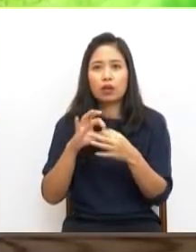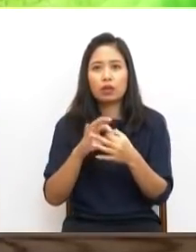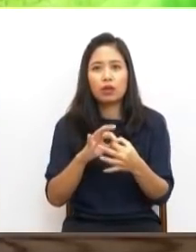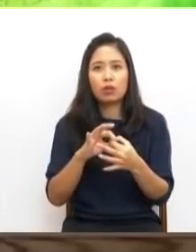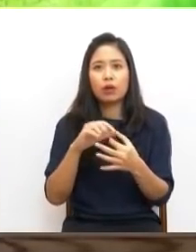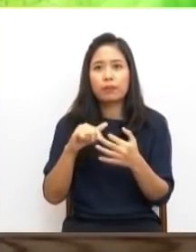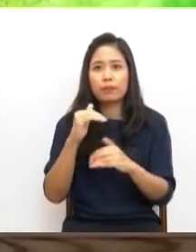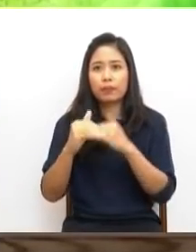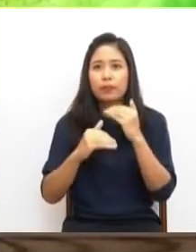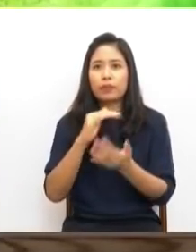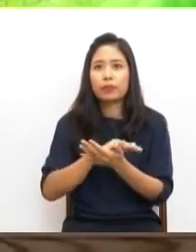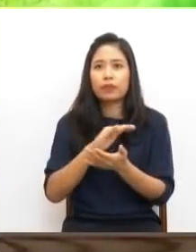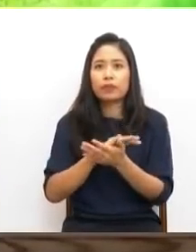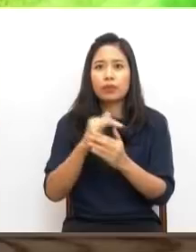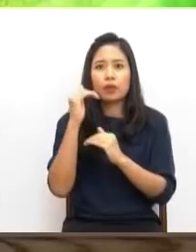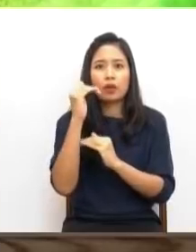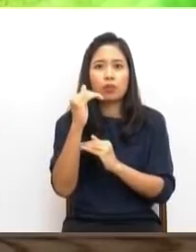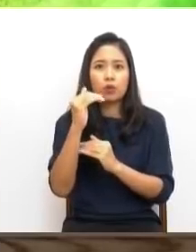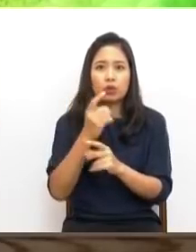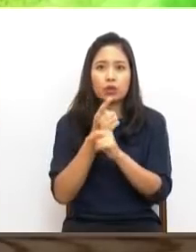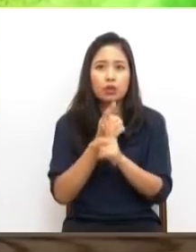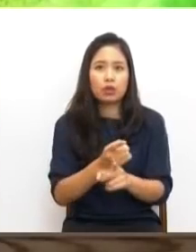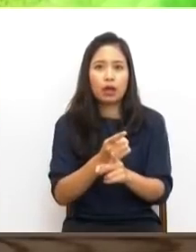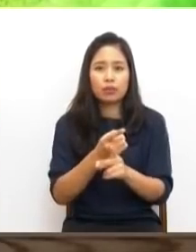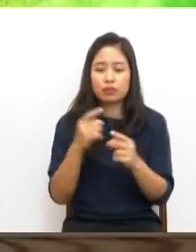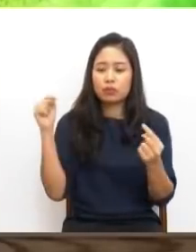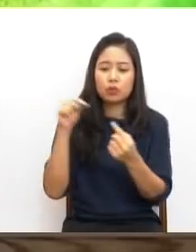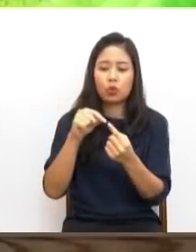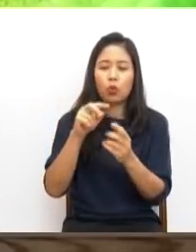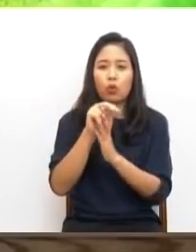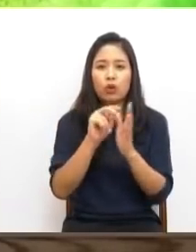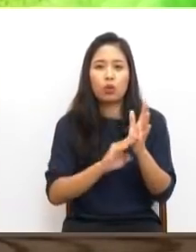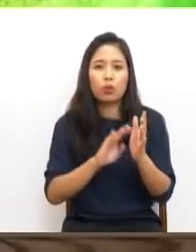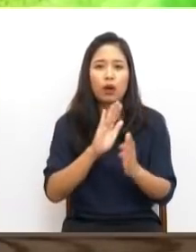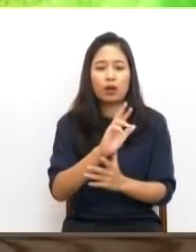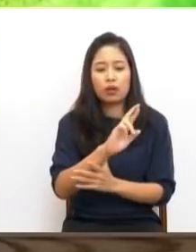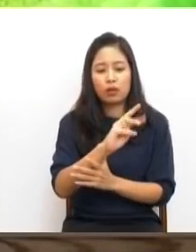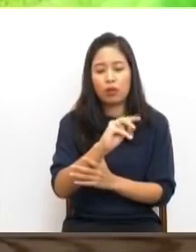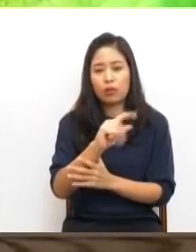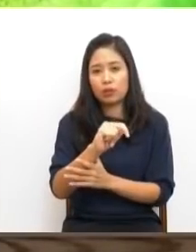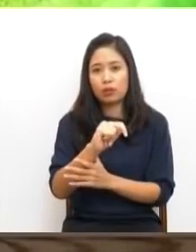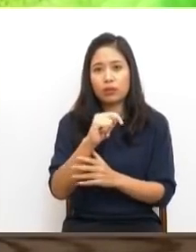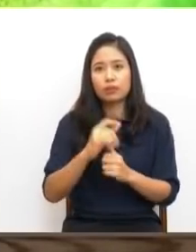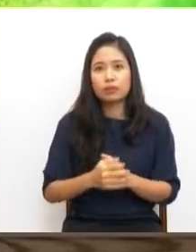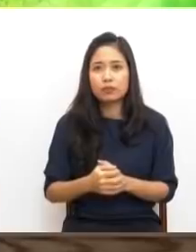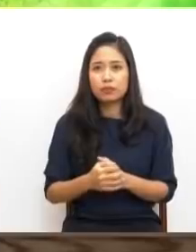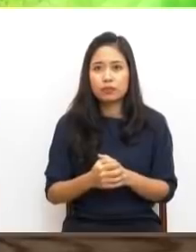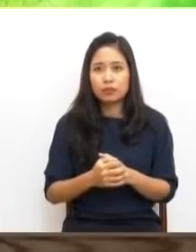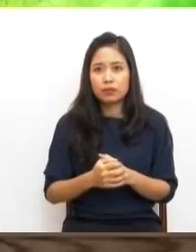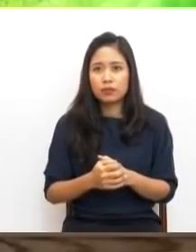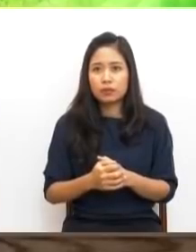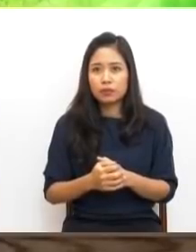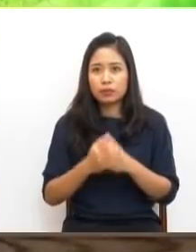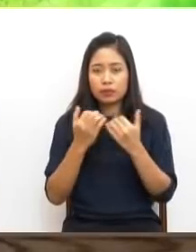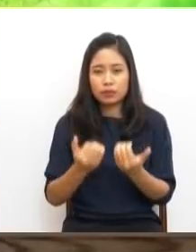ราะห์และกำหนดจุดที่จะต้องทำให้สอดคล้องกับนโยบายตรงนี้บนพื้นที่ที่มีความจำเป็นนะครับอันนี้ก็เ